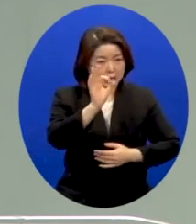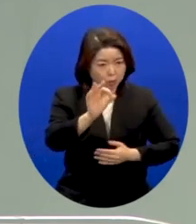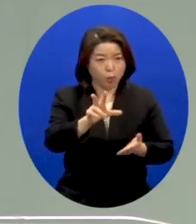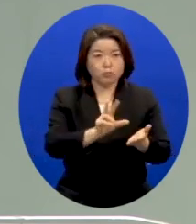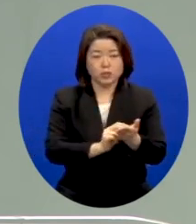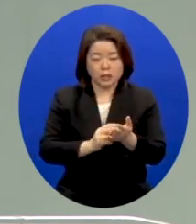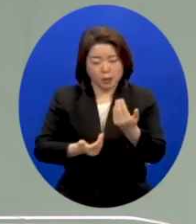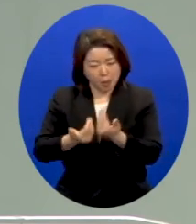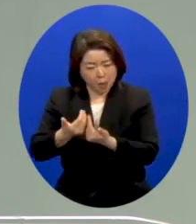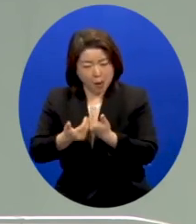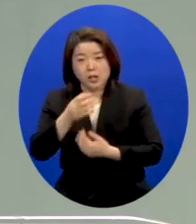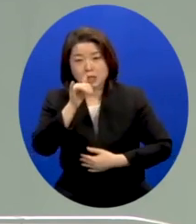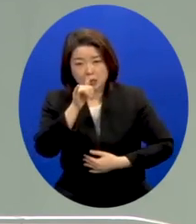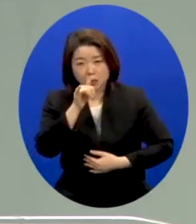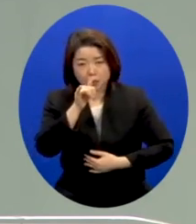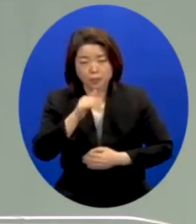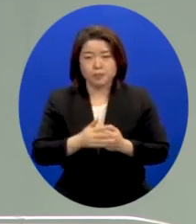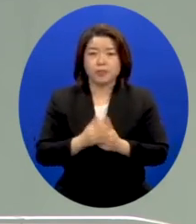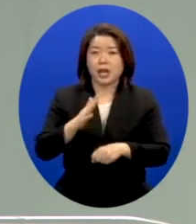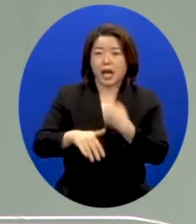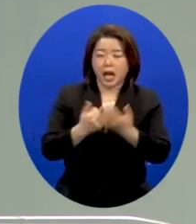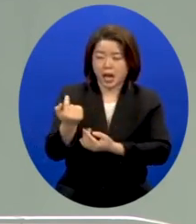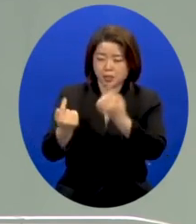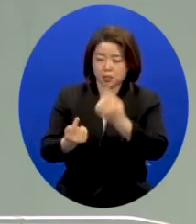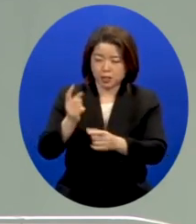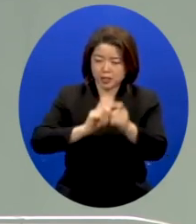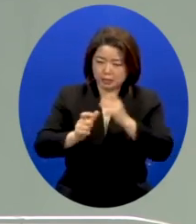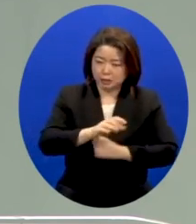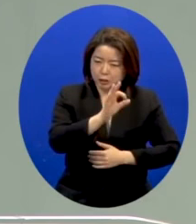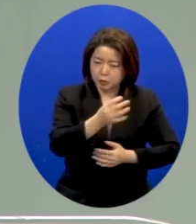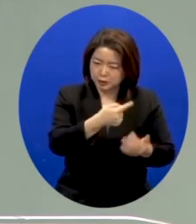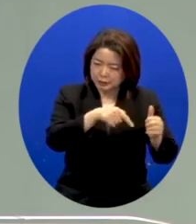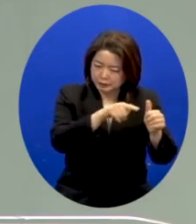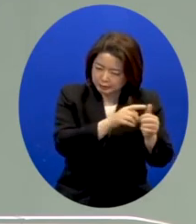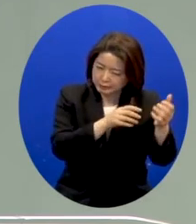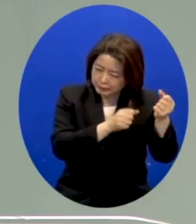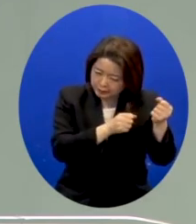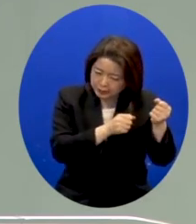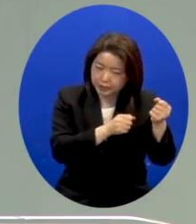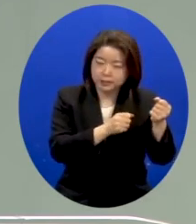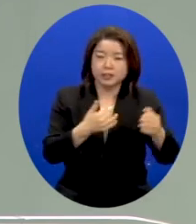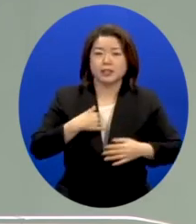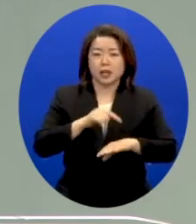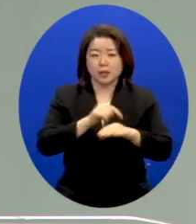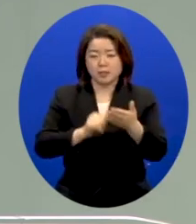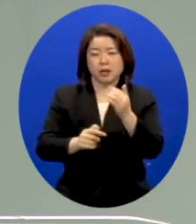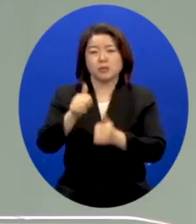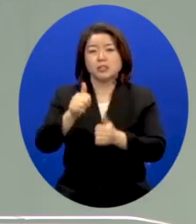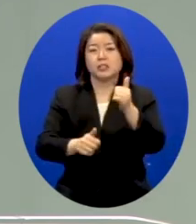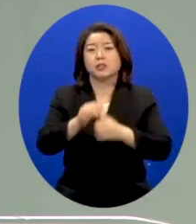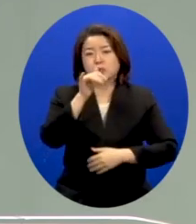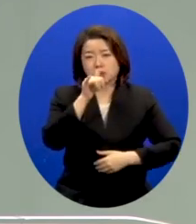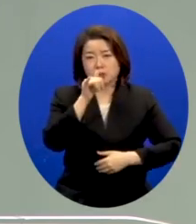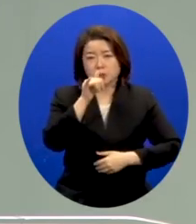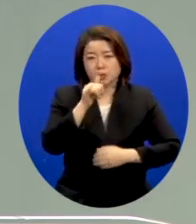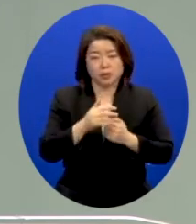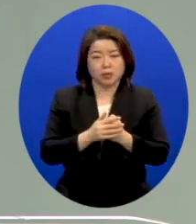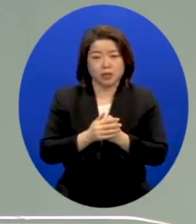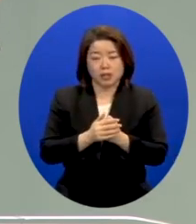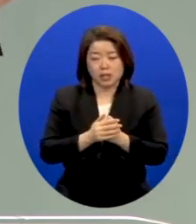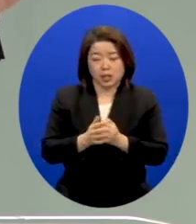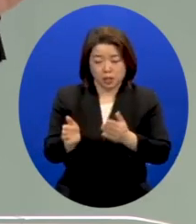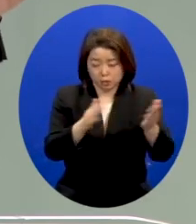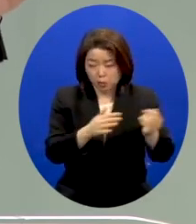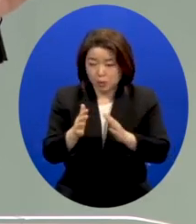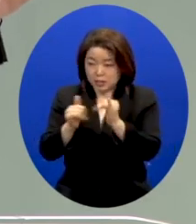갈등 하나님보다 돈을 더 의지하는 것 같던 내 마음의 시험이 있었습니다 사람이 더